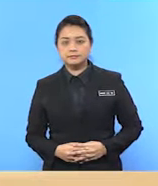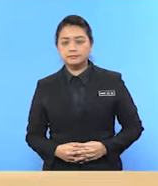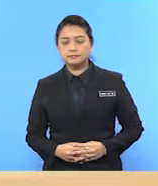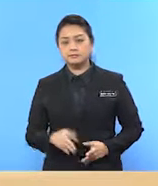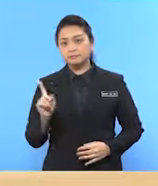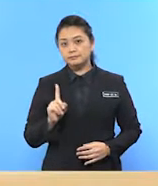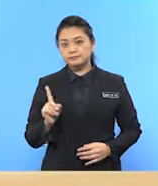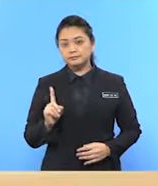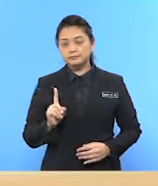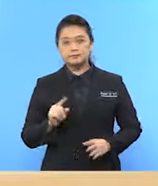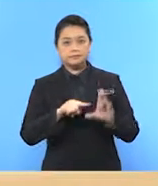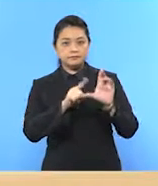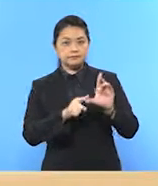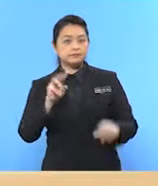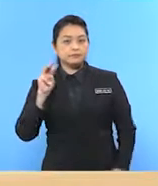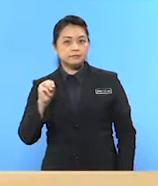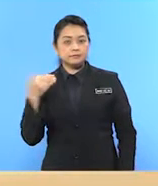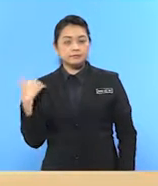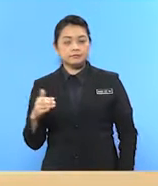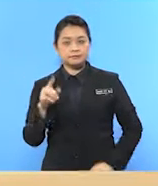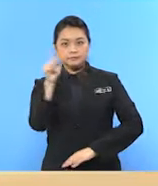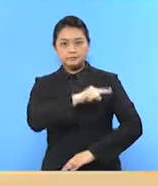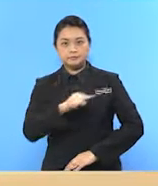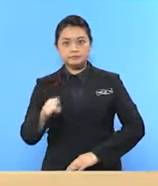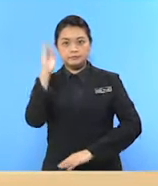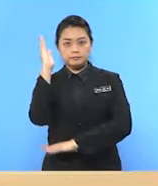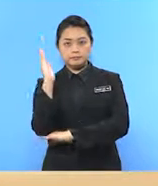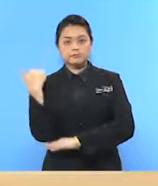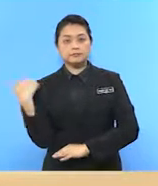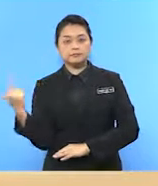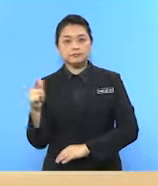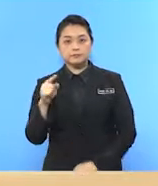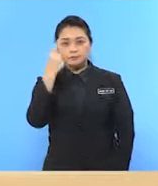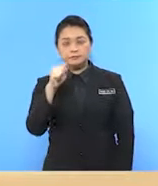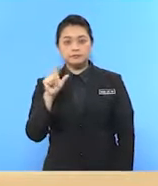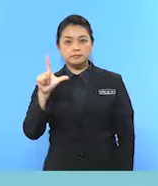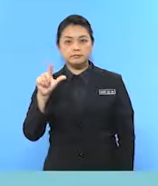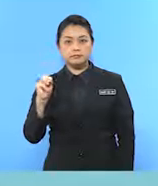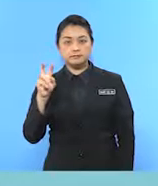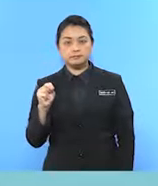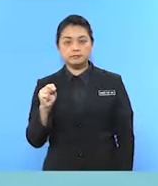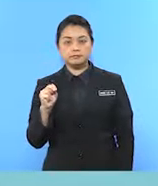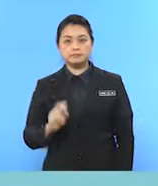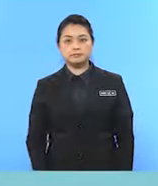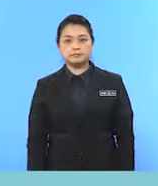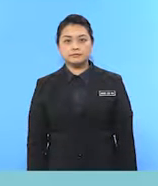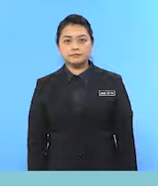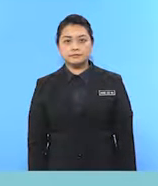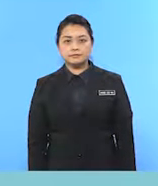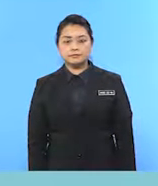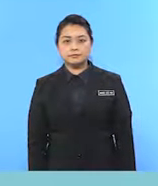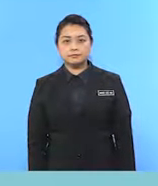Di mana sudut M adalah sudut tegak bagi segitiga LMN.